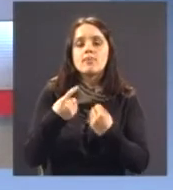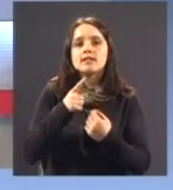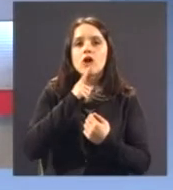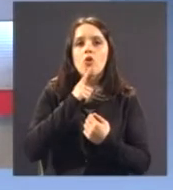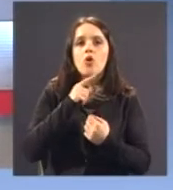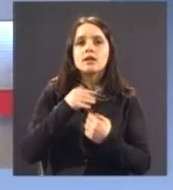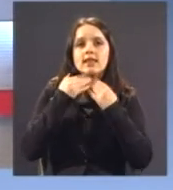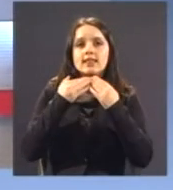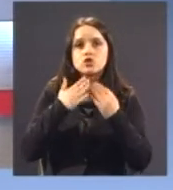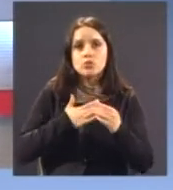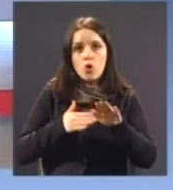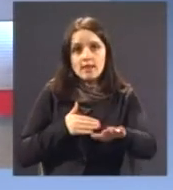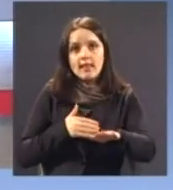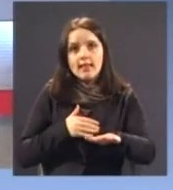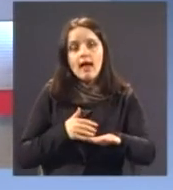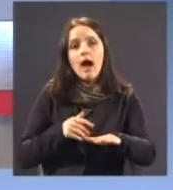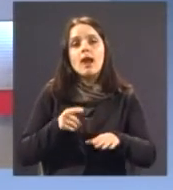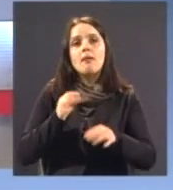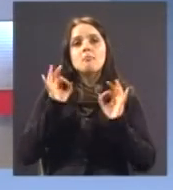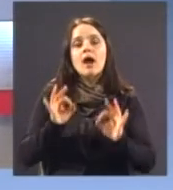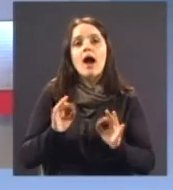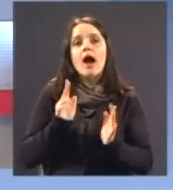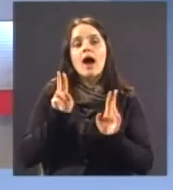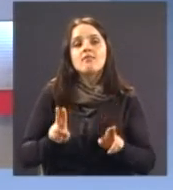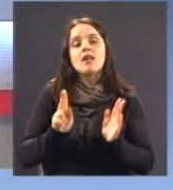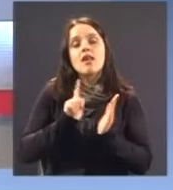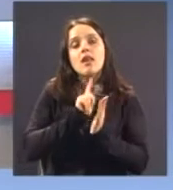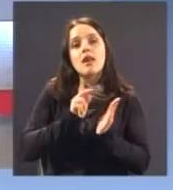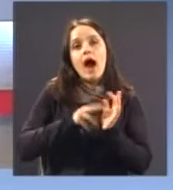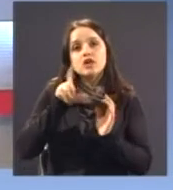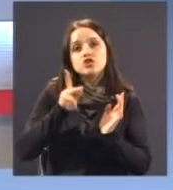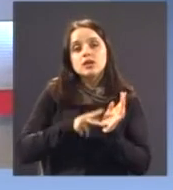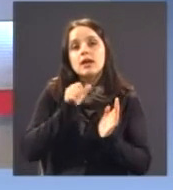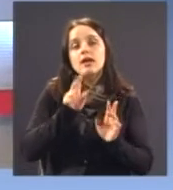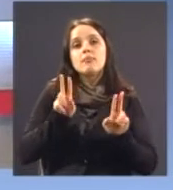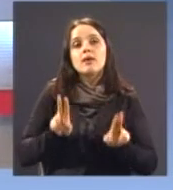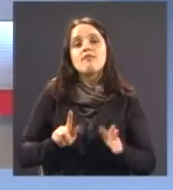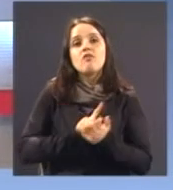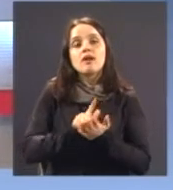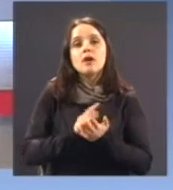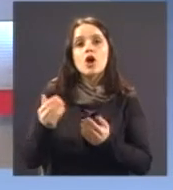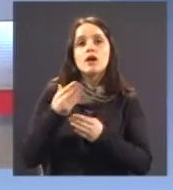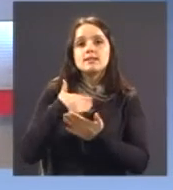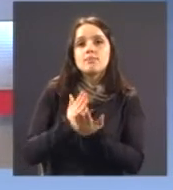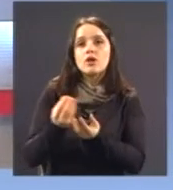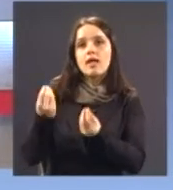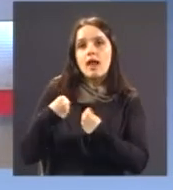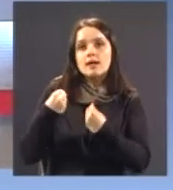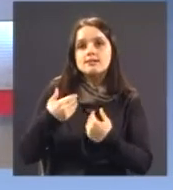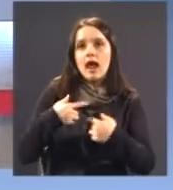djeteta na pravi način i pravovremeno dijele sa nama i da nas se pita za mišljenje. Mi između